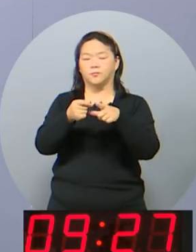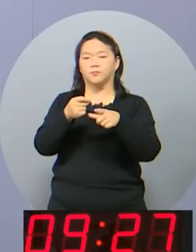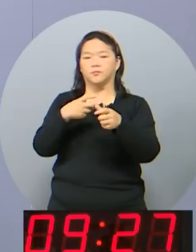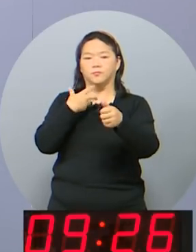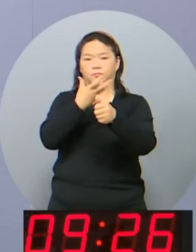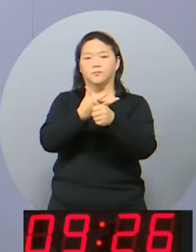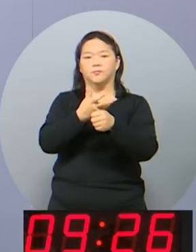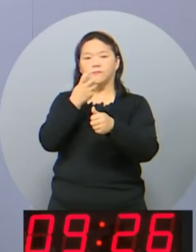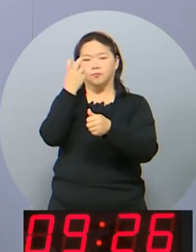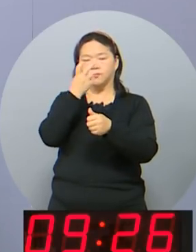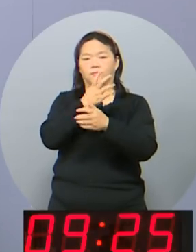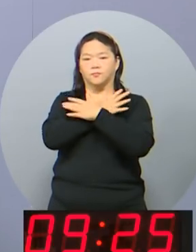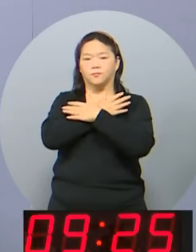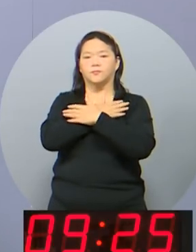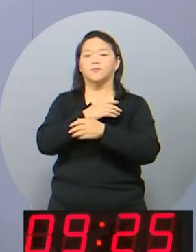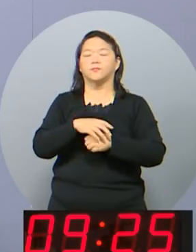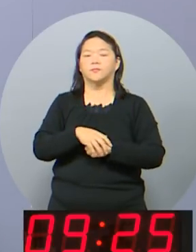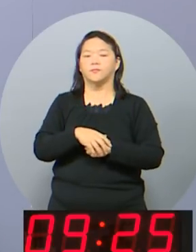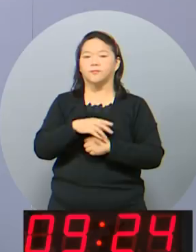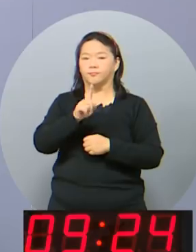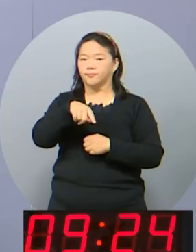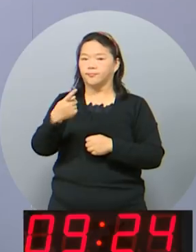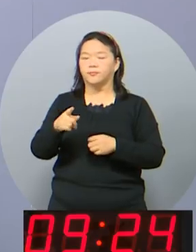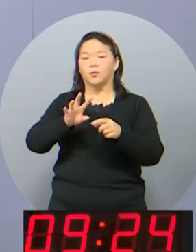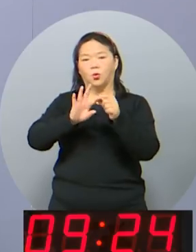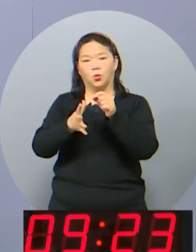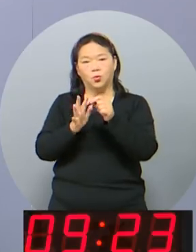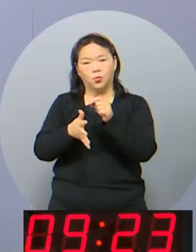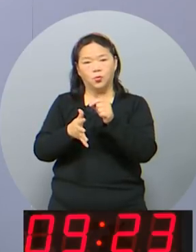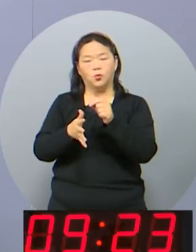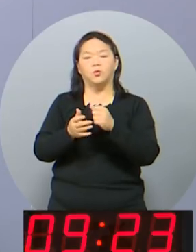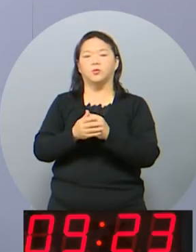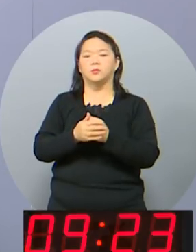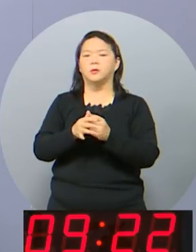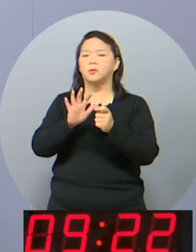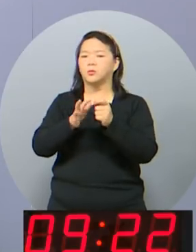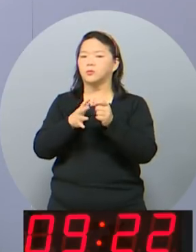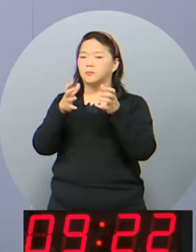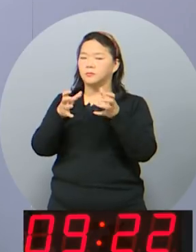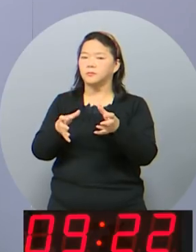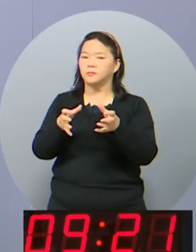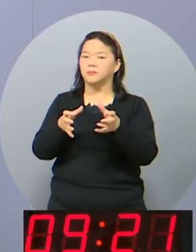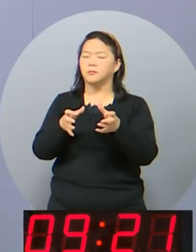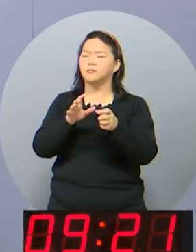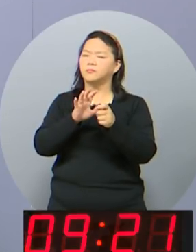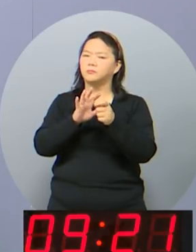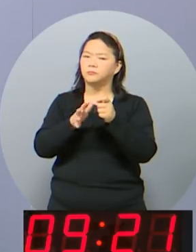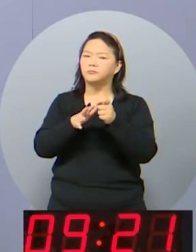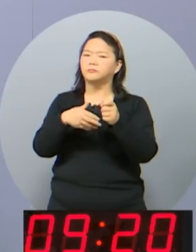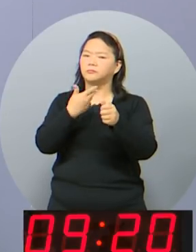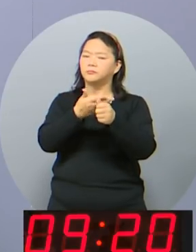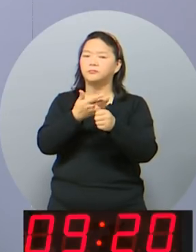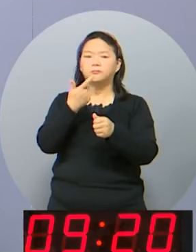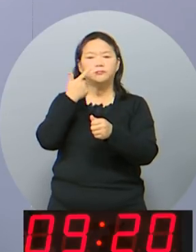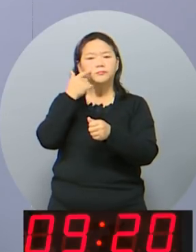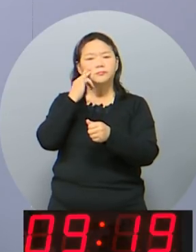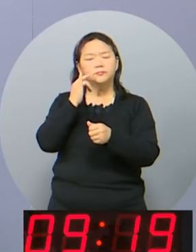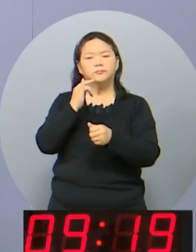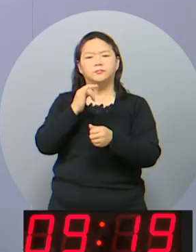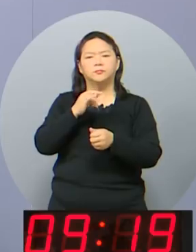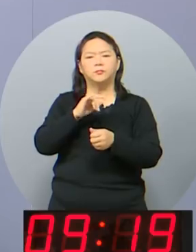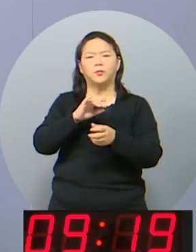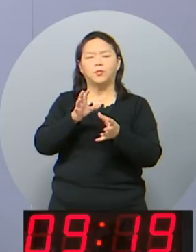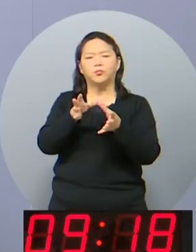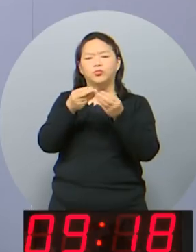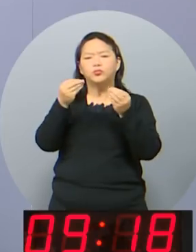之外呢，我们还有例如国中的设立，因为国中的设立可能不需要让我们的家长需要提